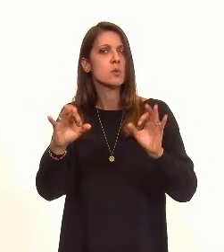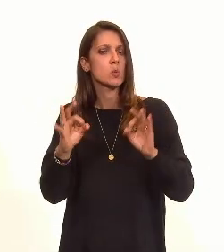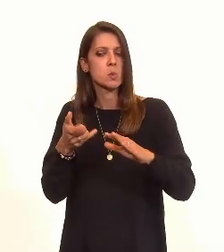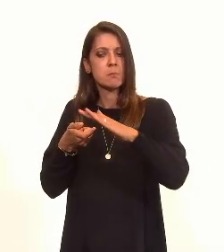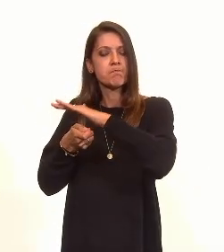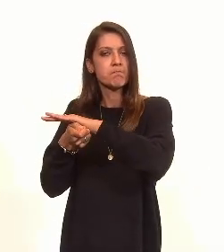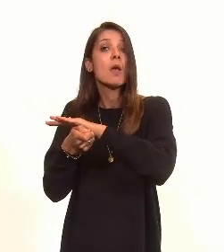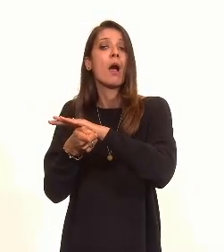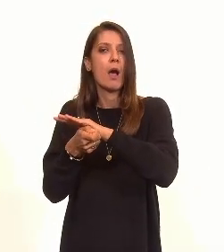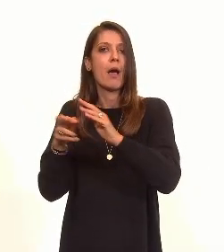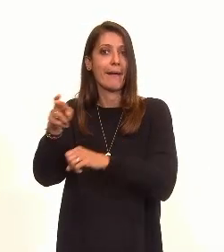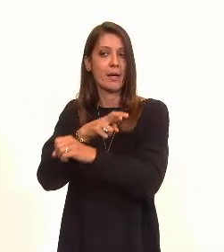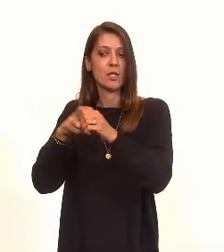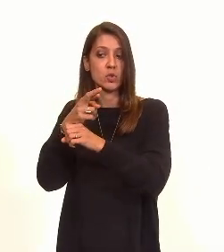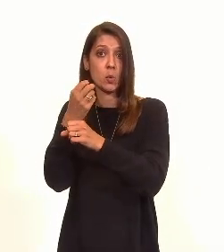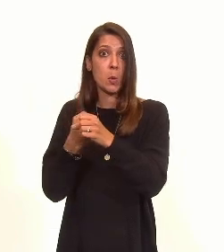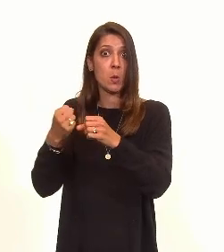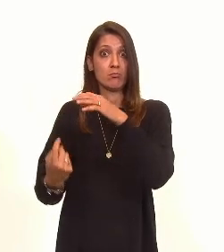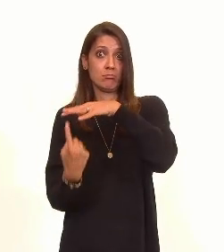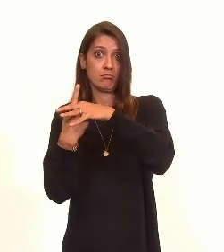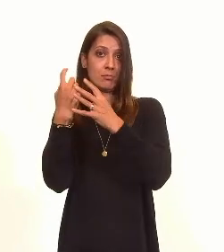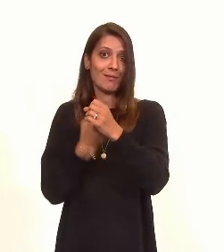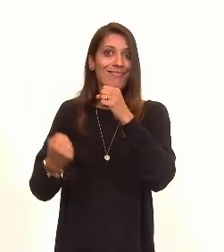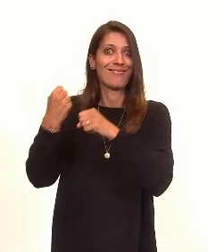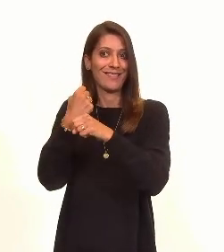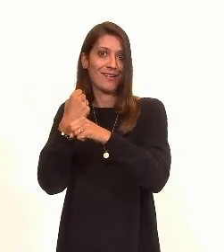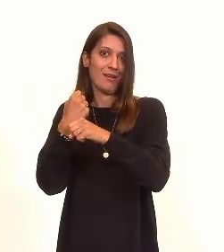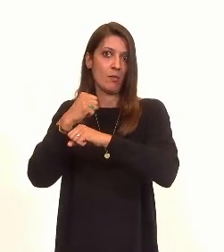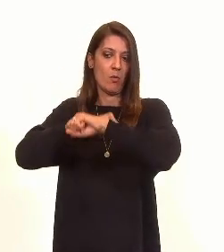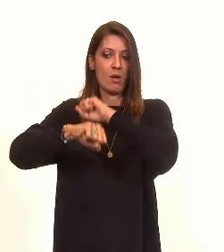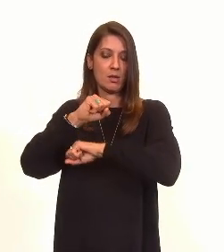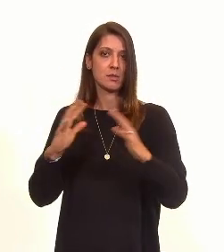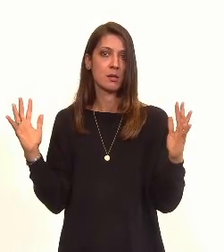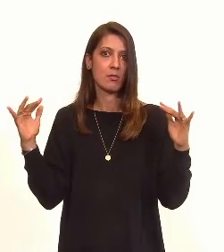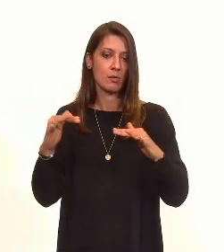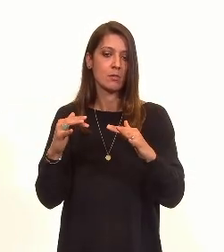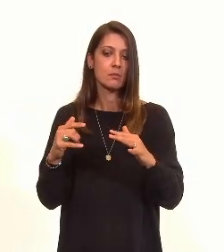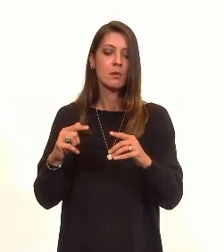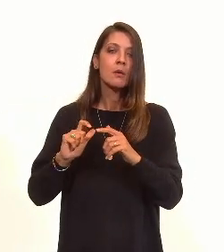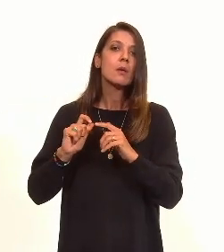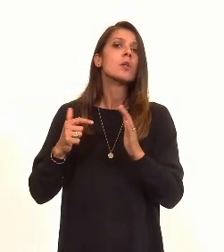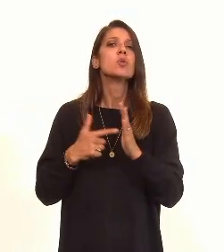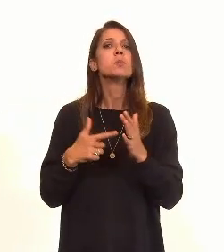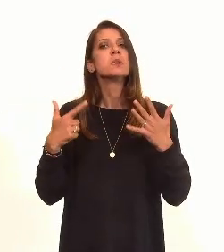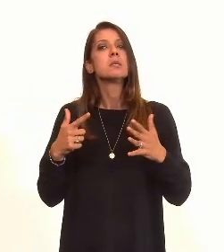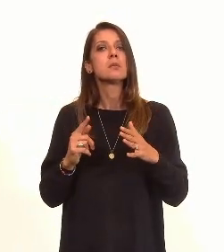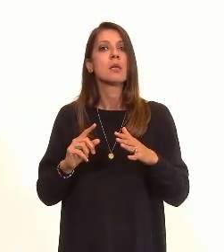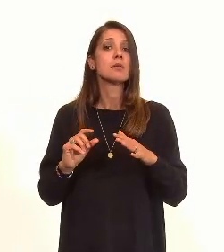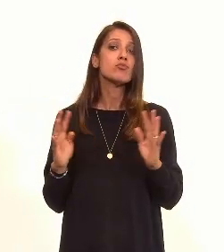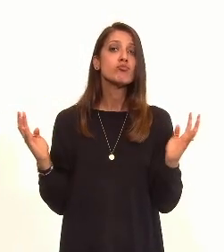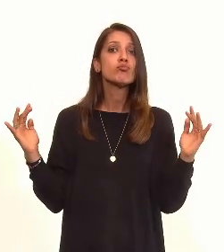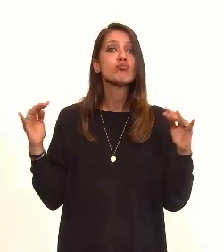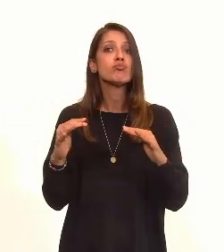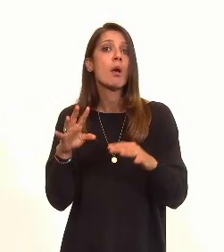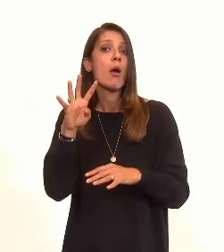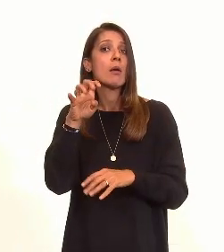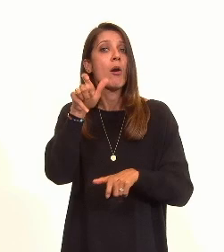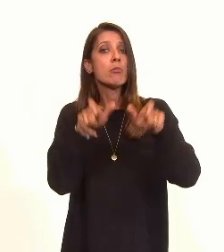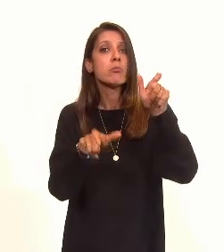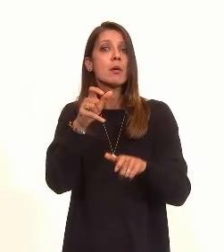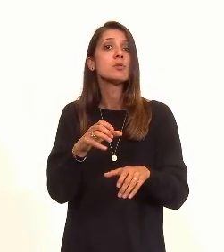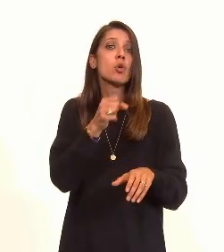l'Occitanie, donc, de démarrer cette démarche. Alors, elle a démarré tout doucement en 2017, avec 40 personnes âgées,